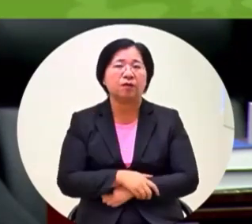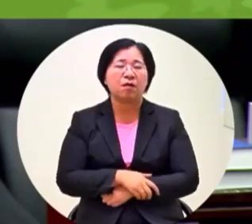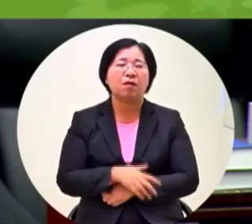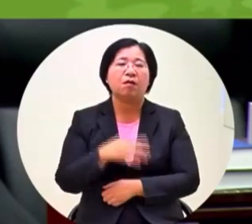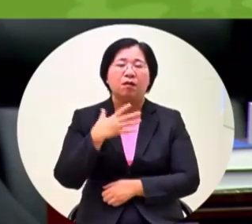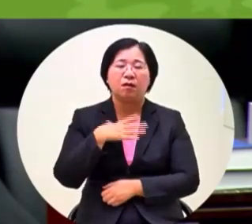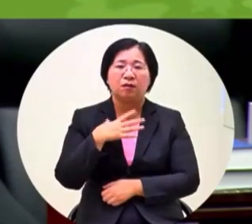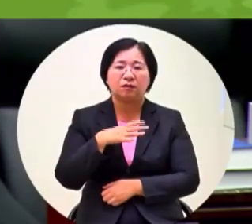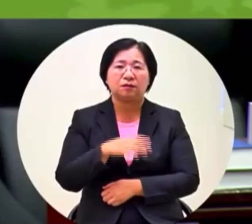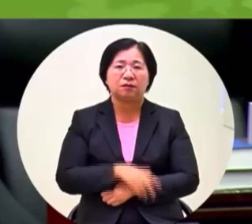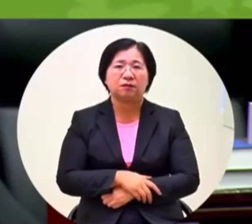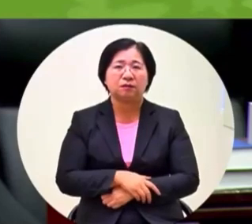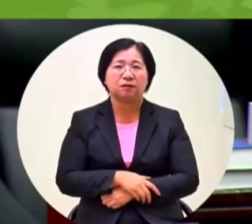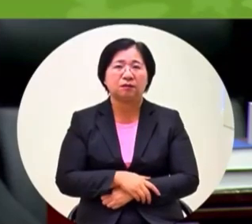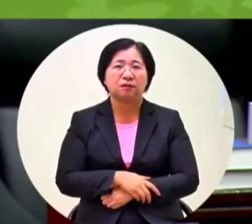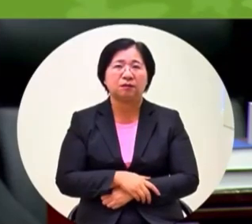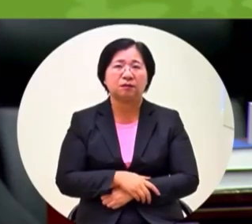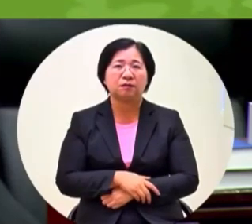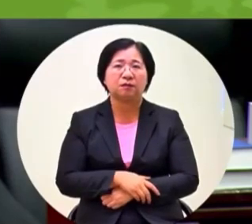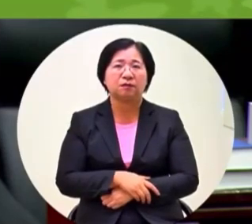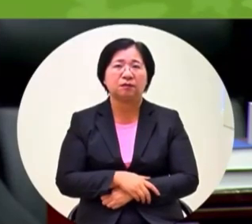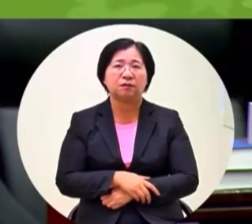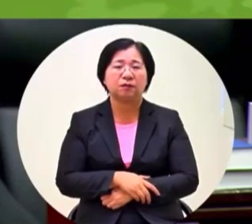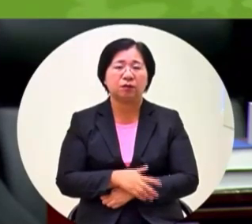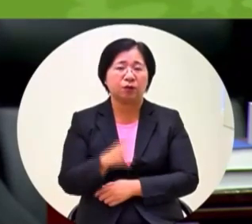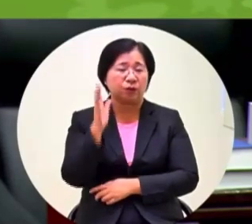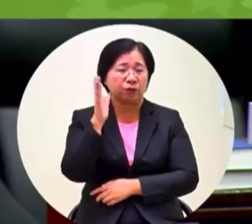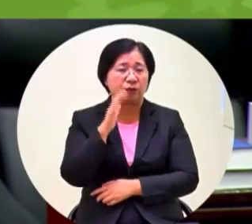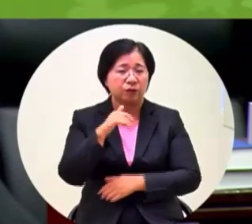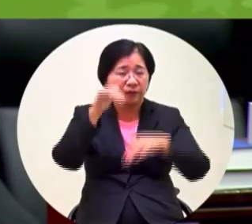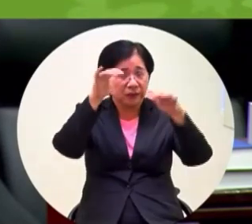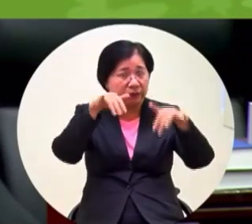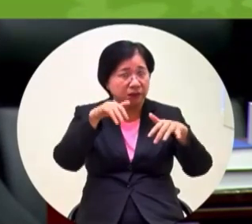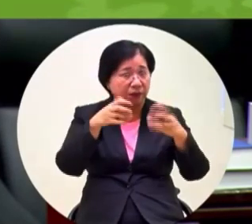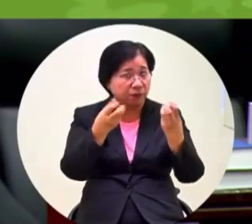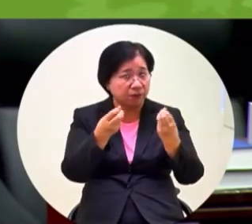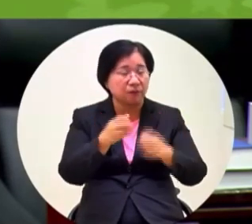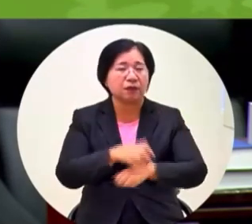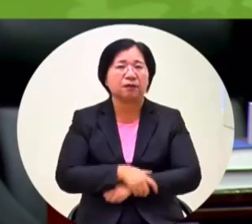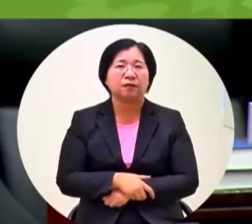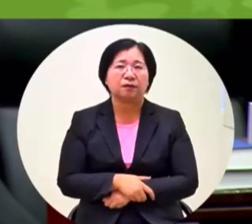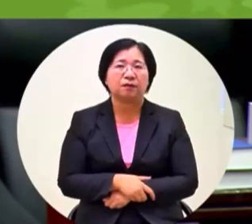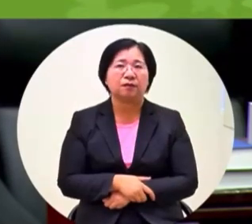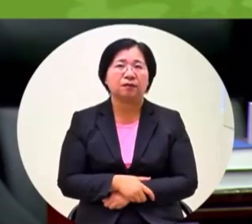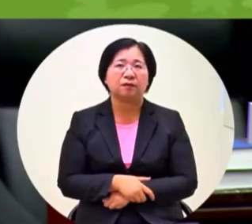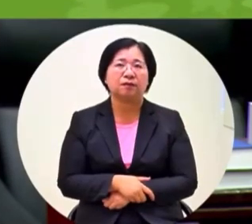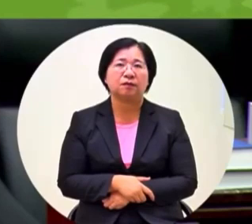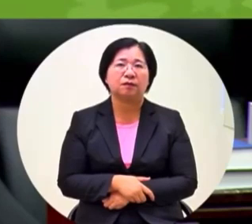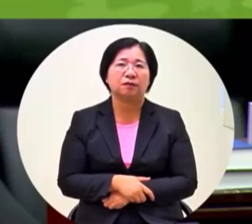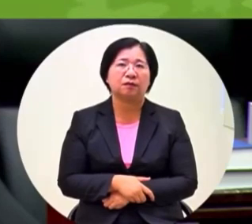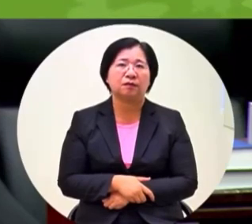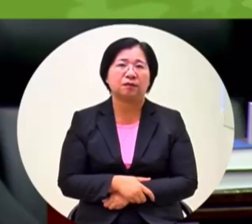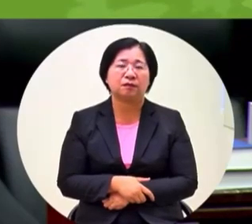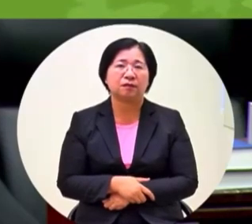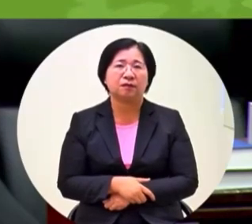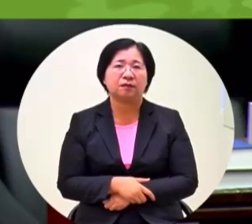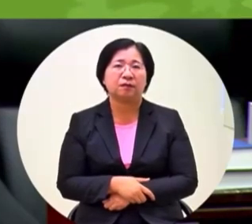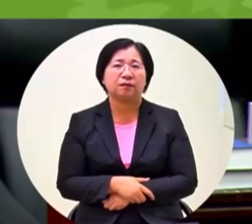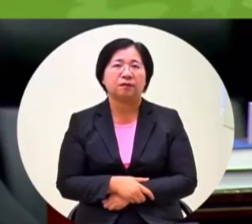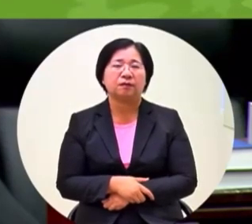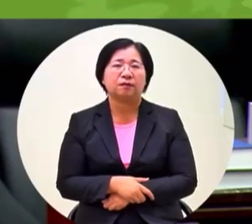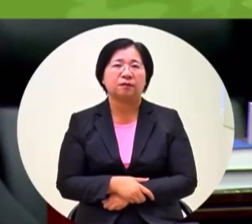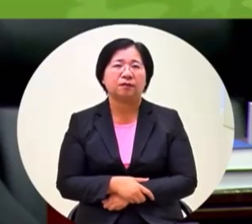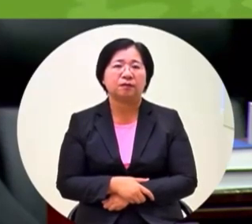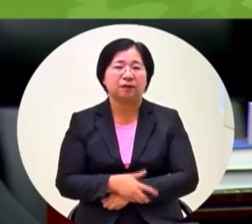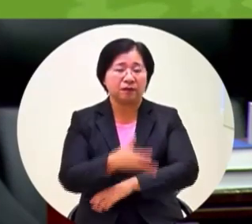啊，咱的水，咱若无落雨的时阵，有可能伊要甲制造啊，迄个溪